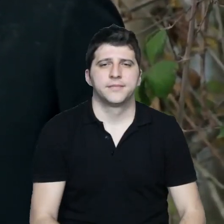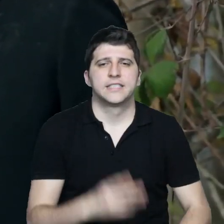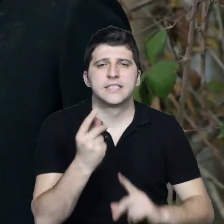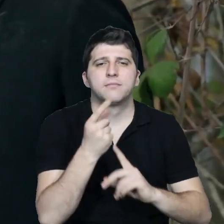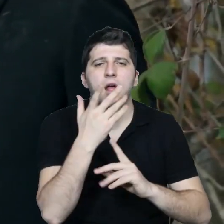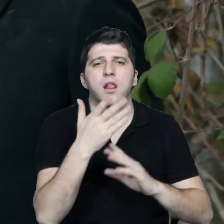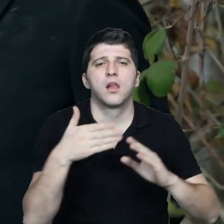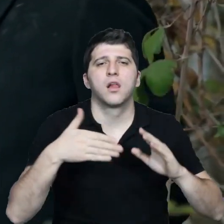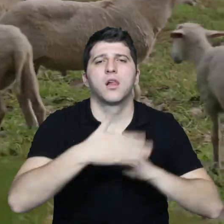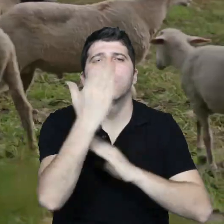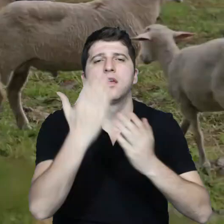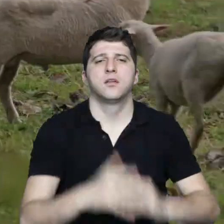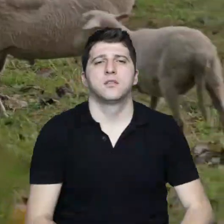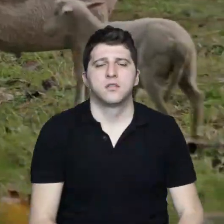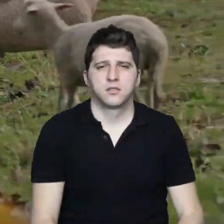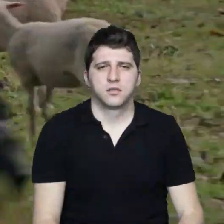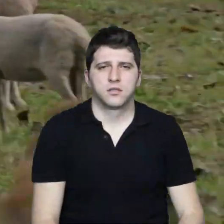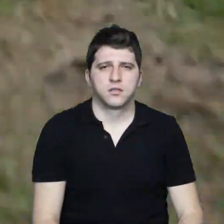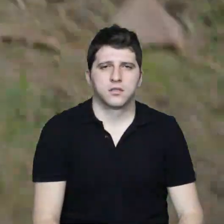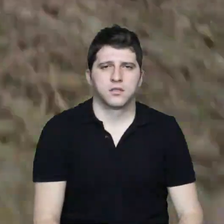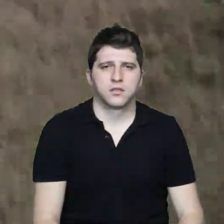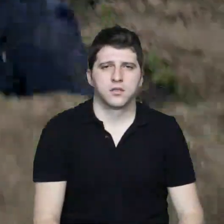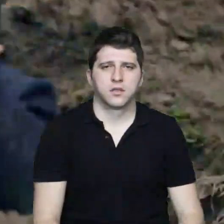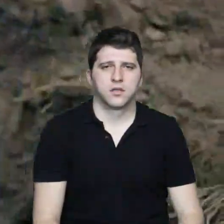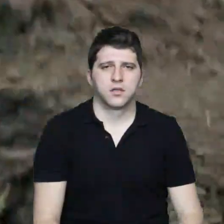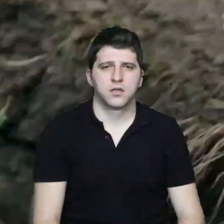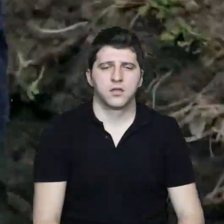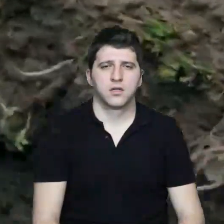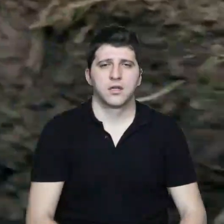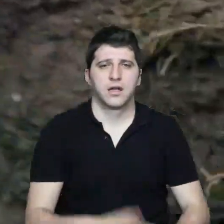İsmail'in üstünden geçtiler. Köpek saldırdı.